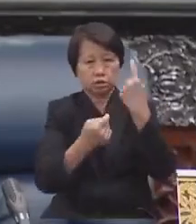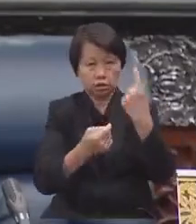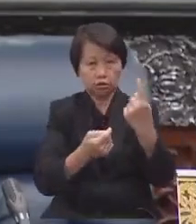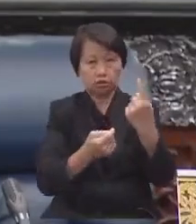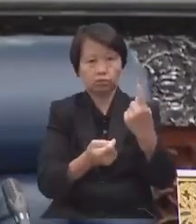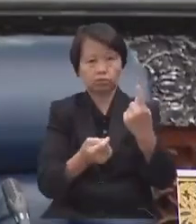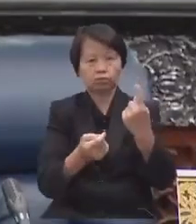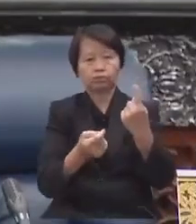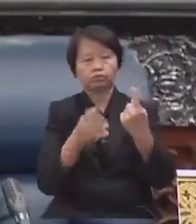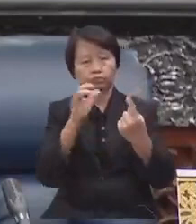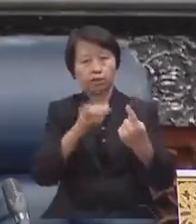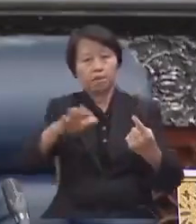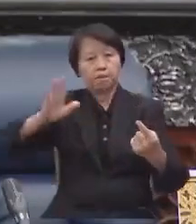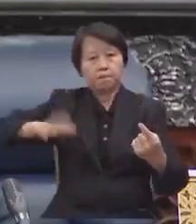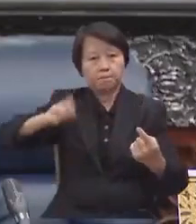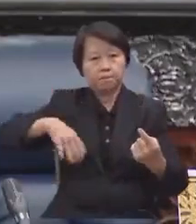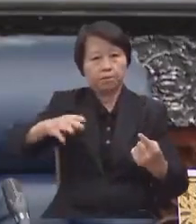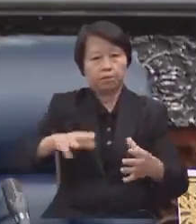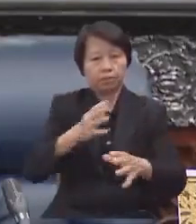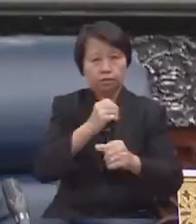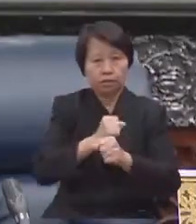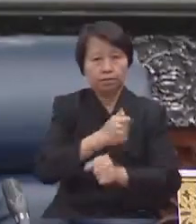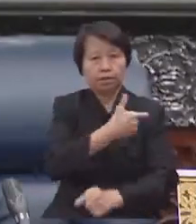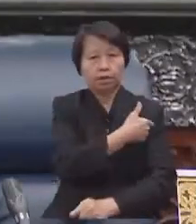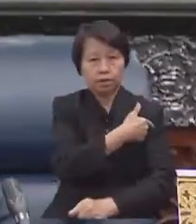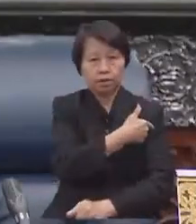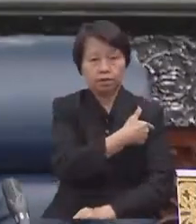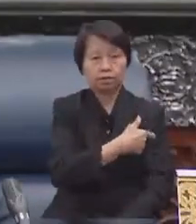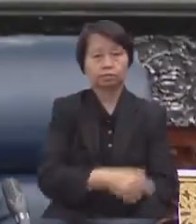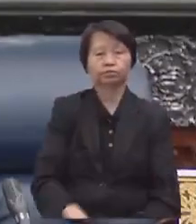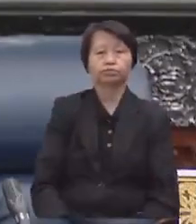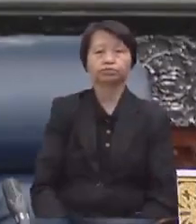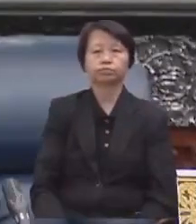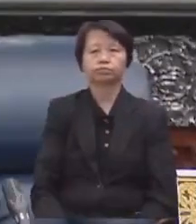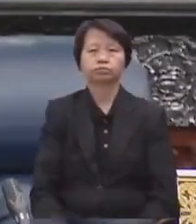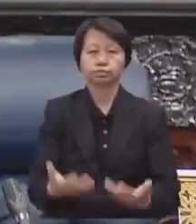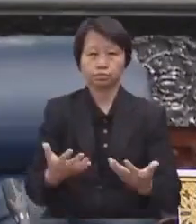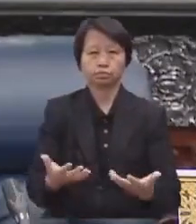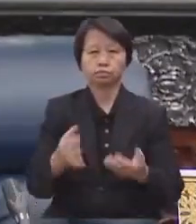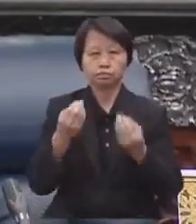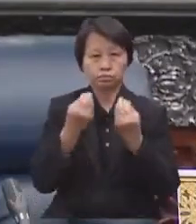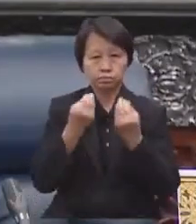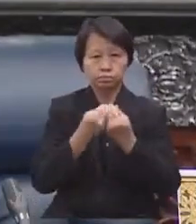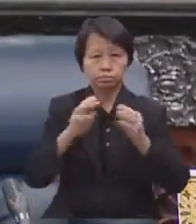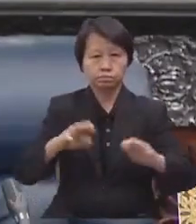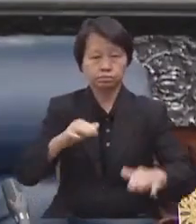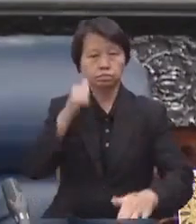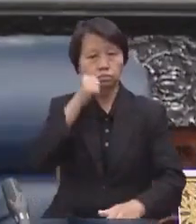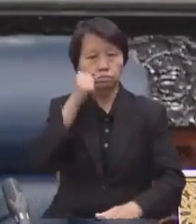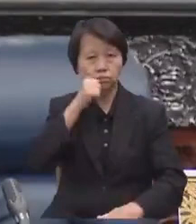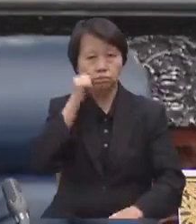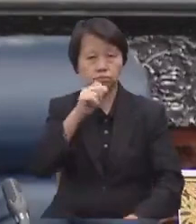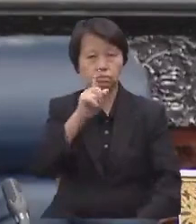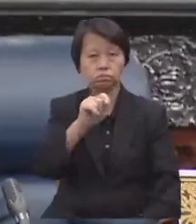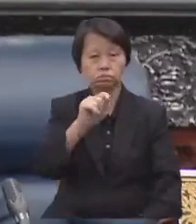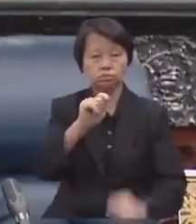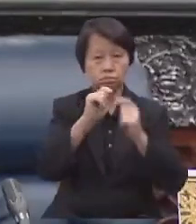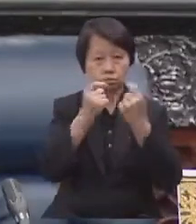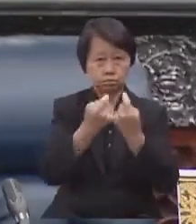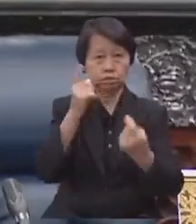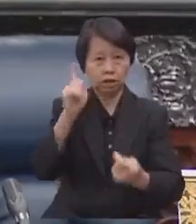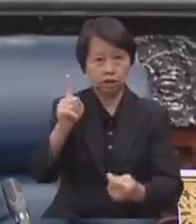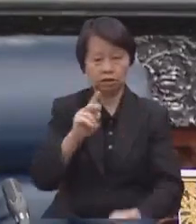kohot 221 yang belum yang demikian bilangan murid perempuan tingkatan satu kohot